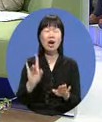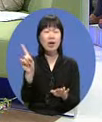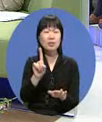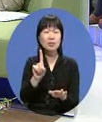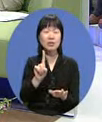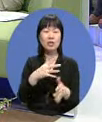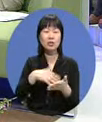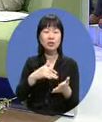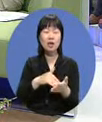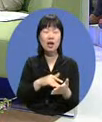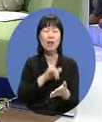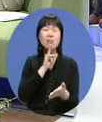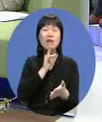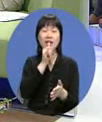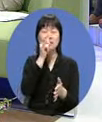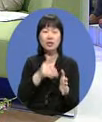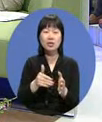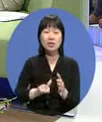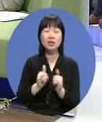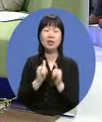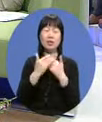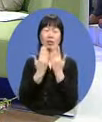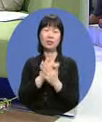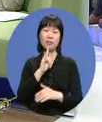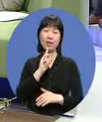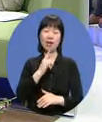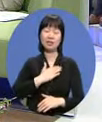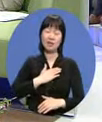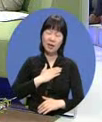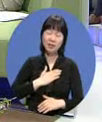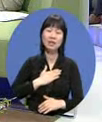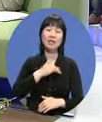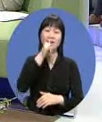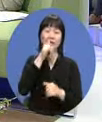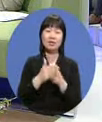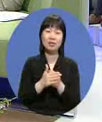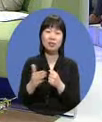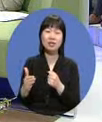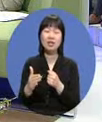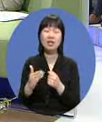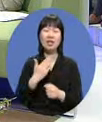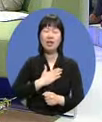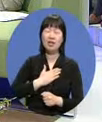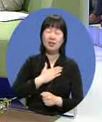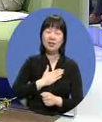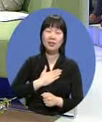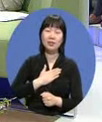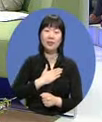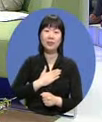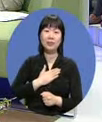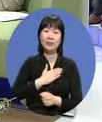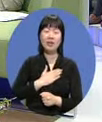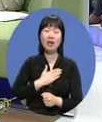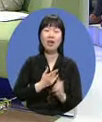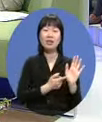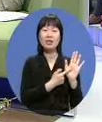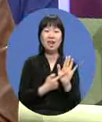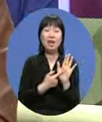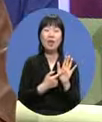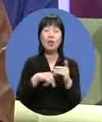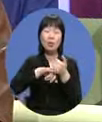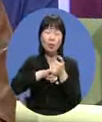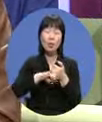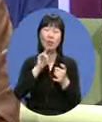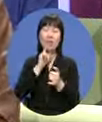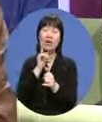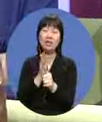뭐 숫자를 언급한다고 해도 사람의 모든 말은 이게 감정이입이 있거든요. 네. 그래서 감정이입을 꼭 하셔서 말을